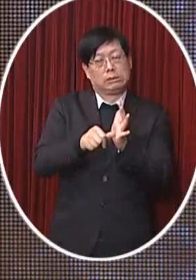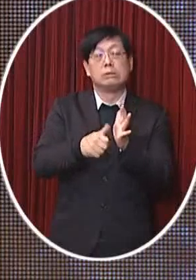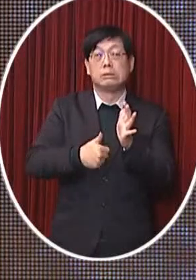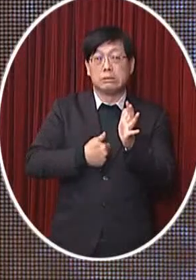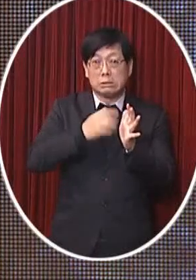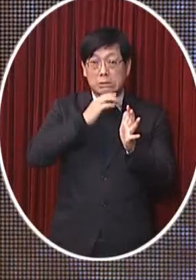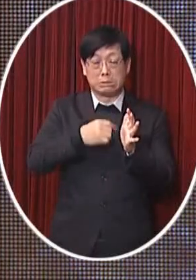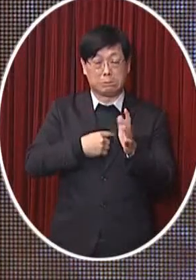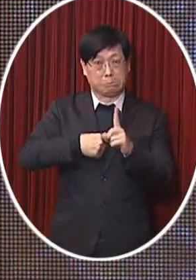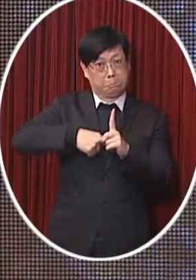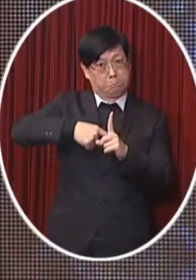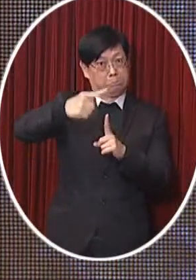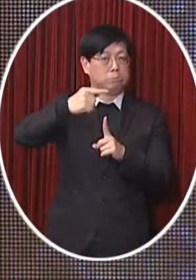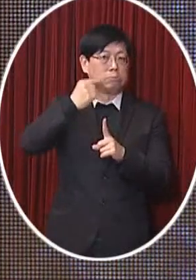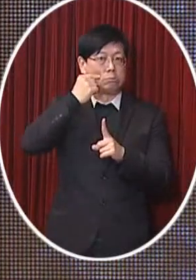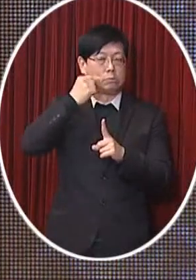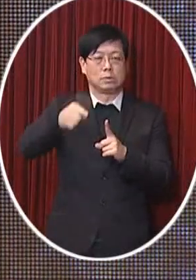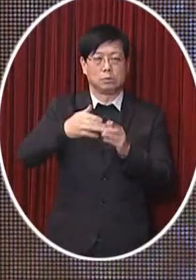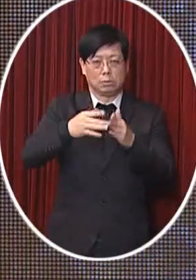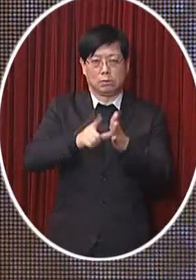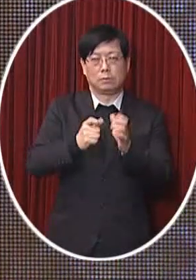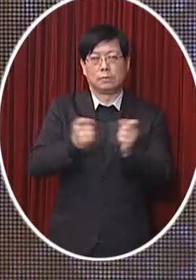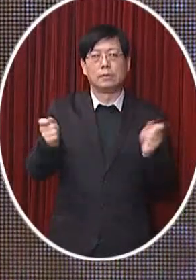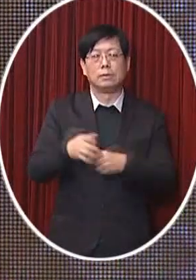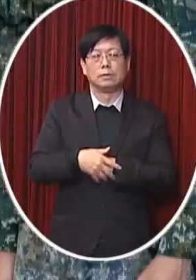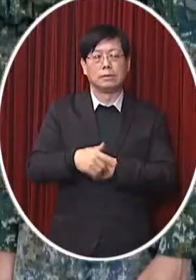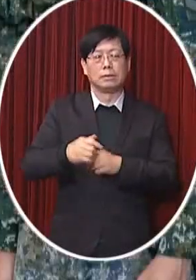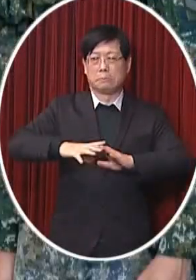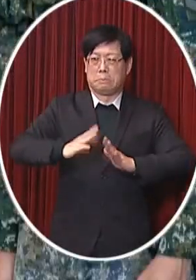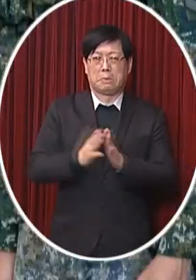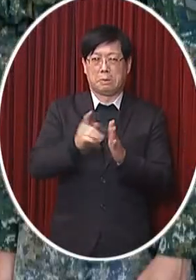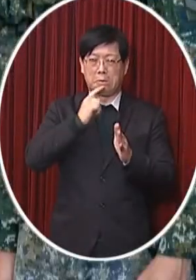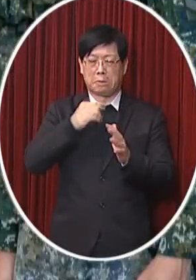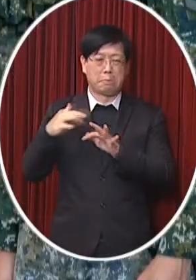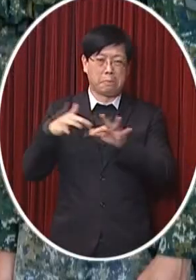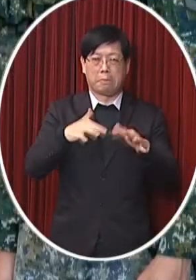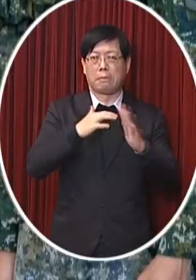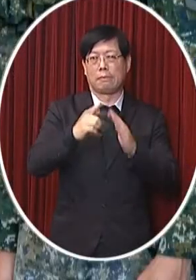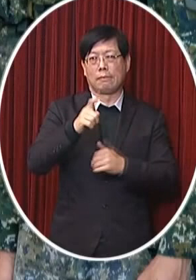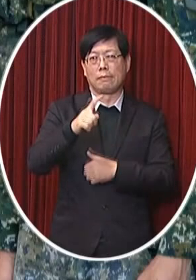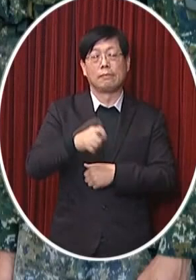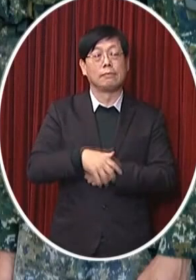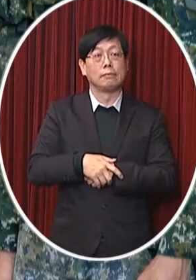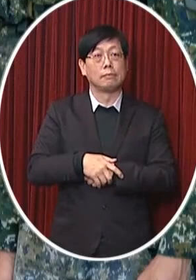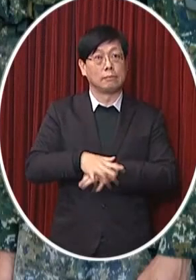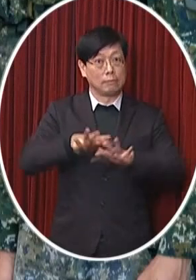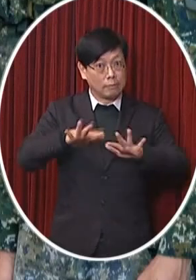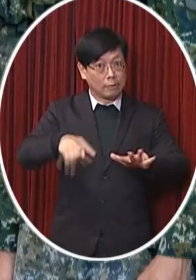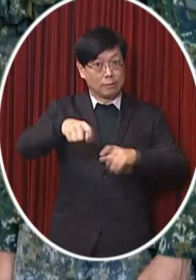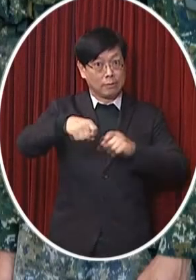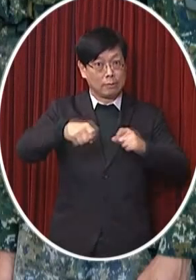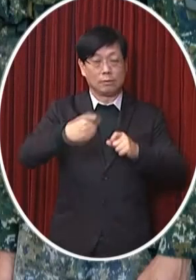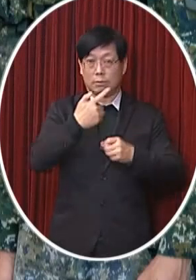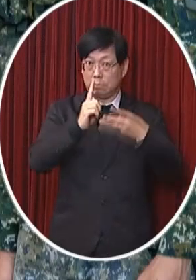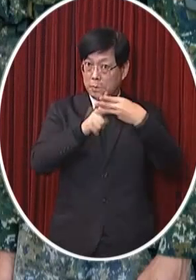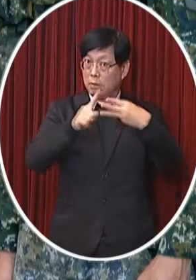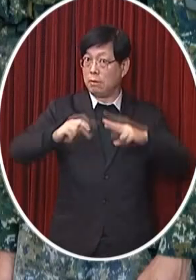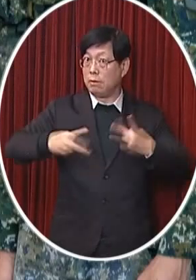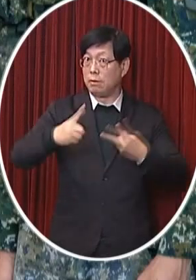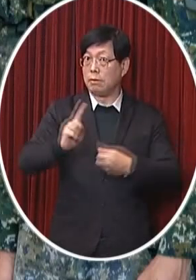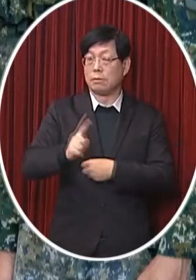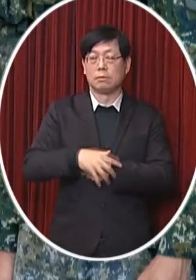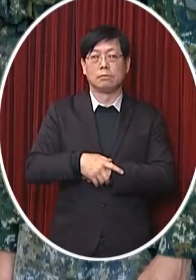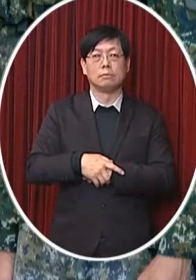要形成有效的战力的时间更长，都无法形成集战力。因此，这次方案最核心的调